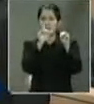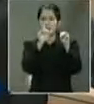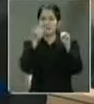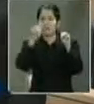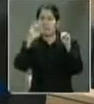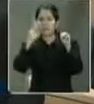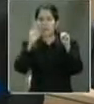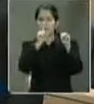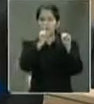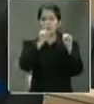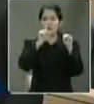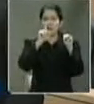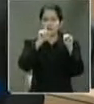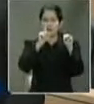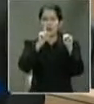ปอยา215